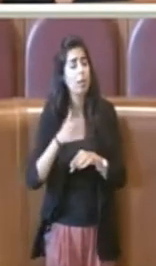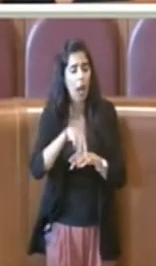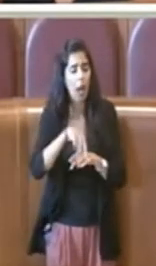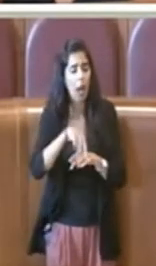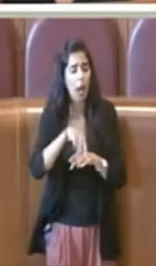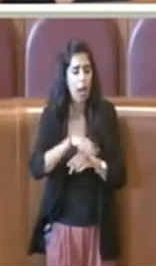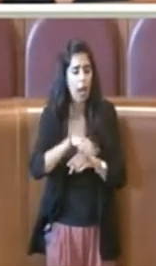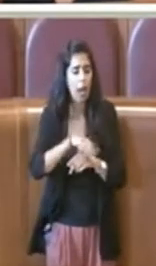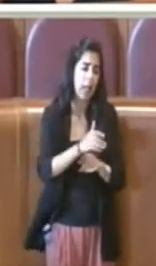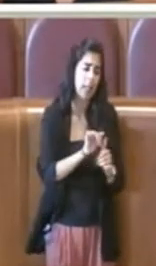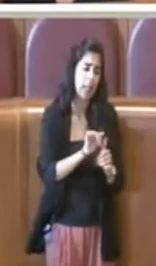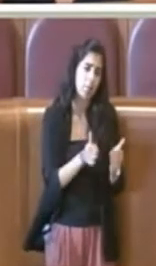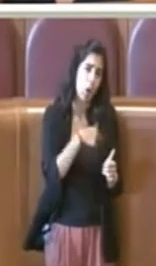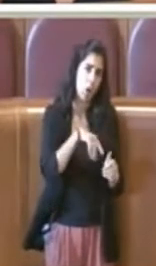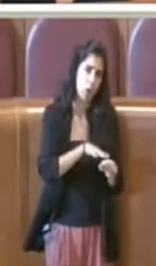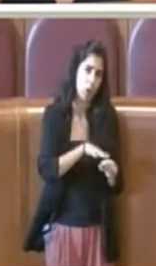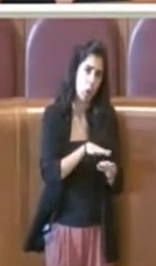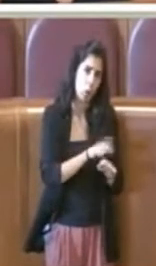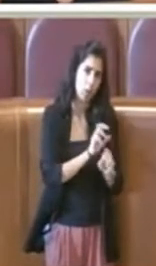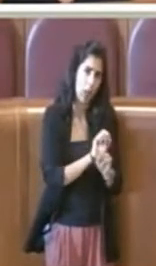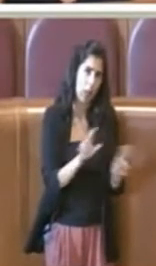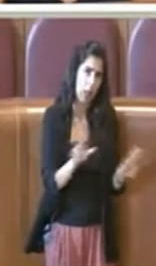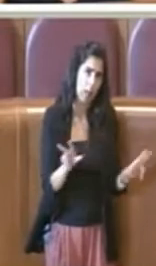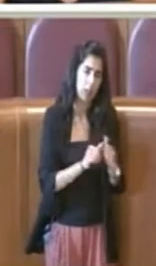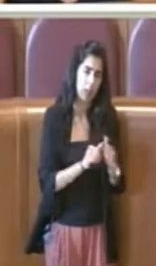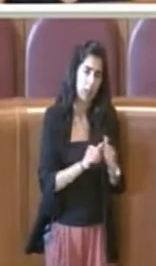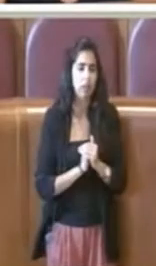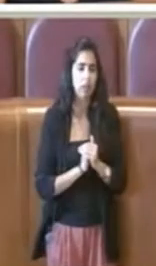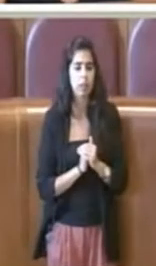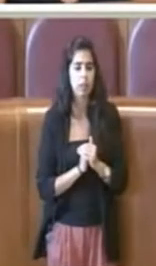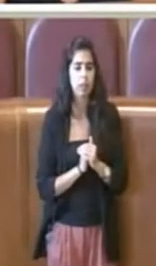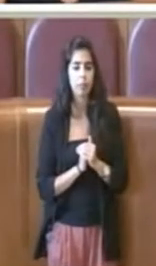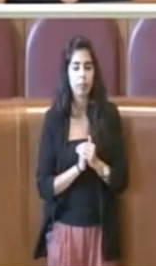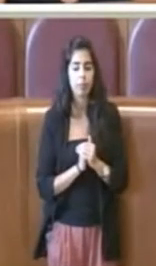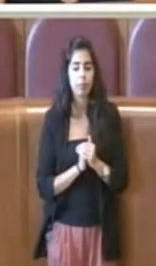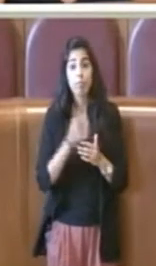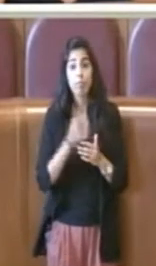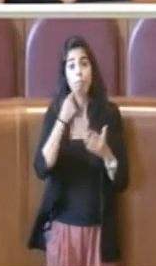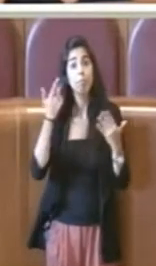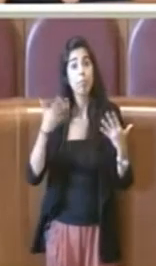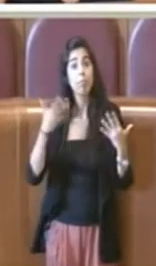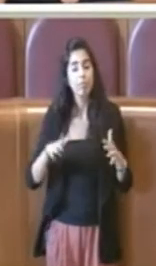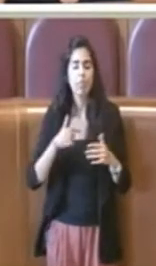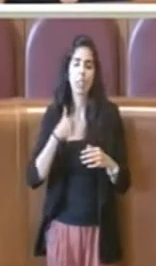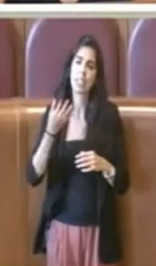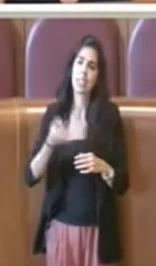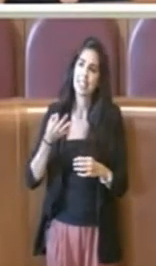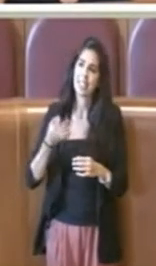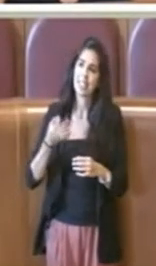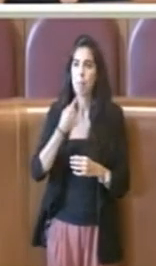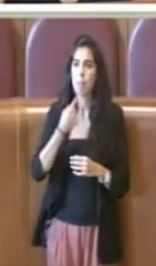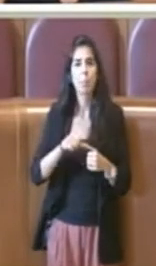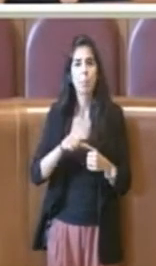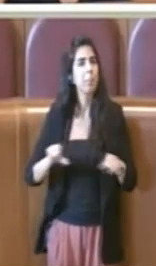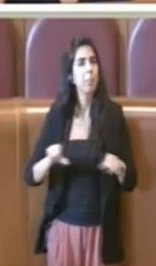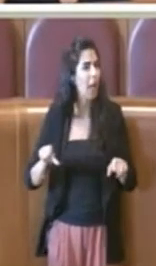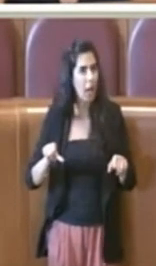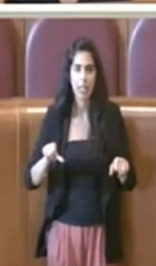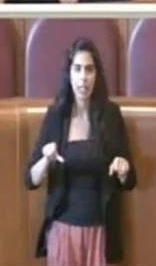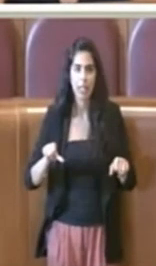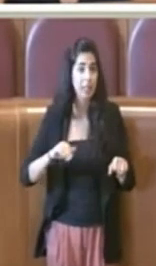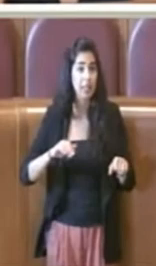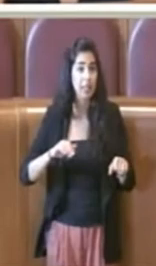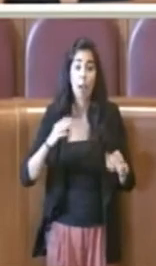modo. Detto questo, siccome parto dalla logica che nulla è perfetto, nulla è perfettibile,